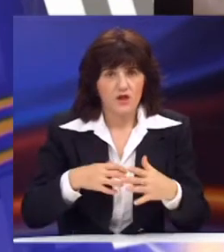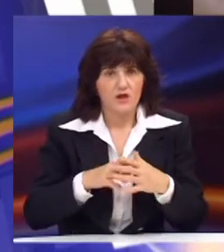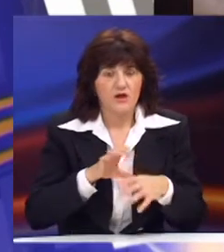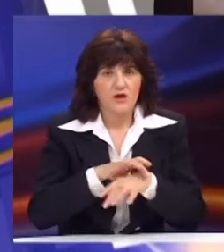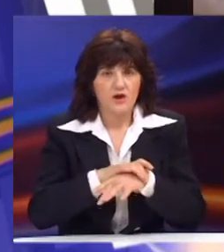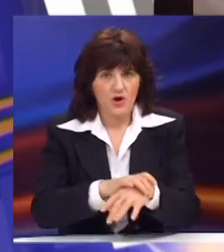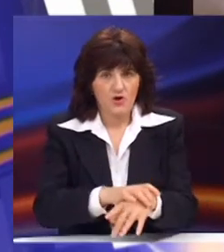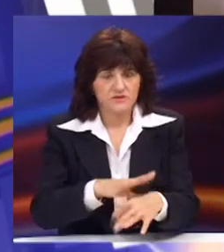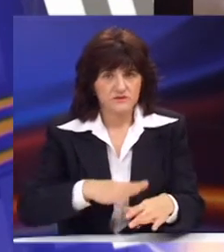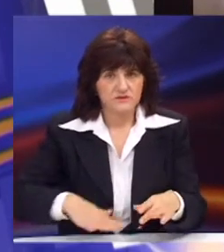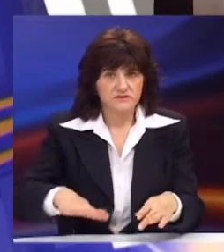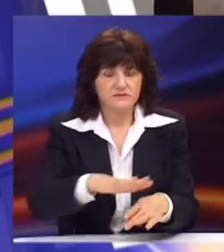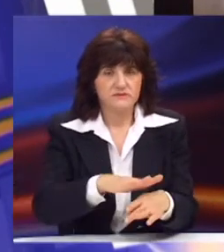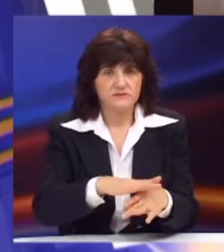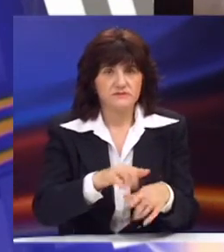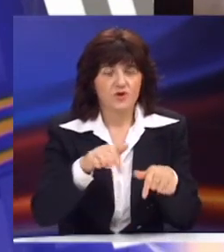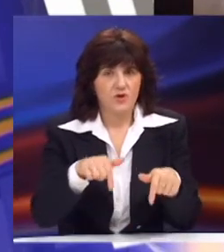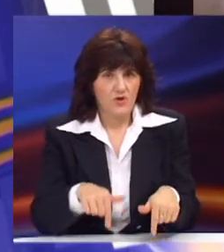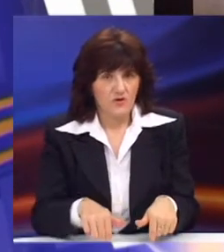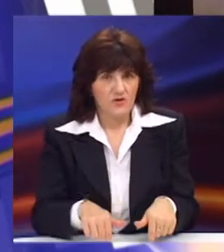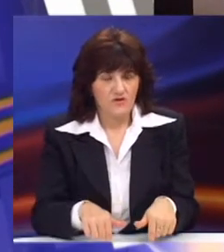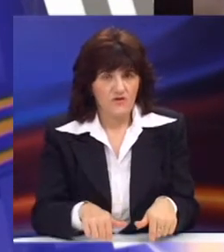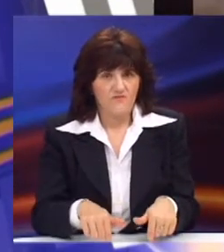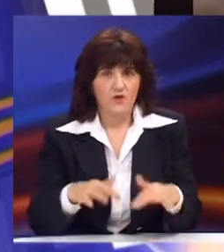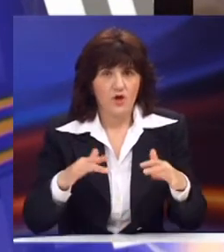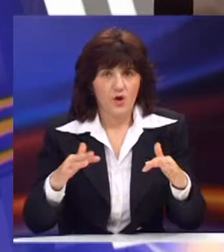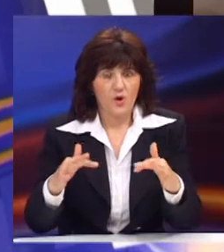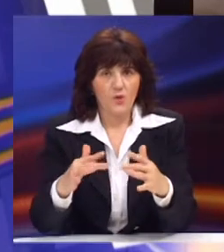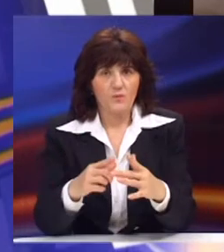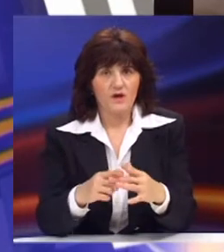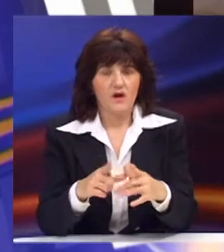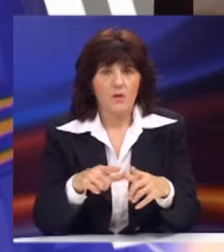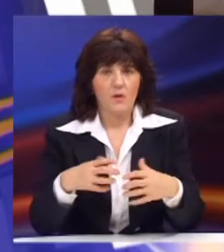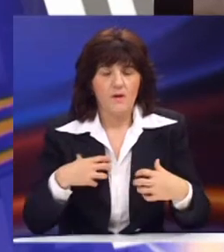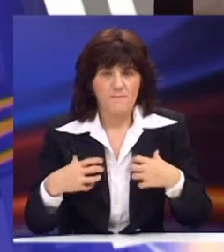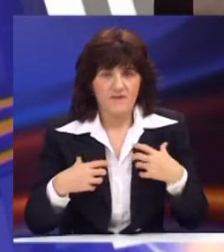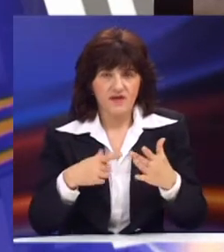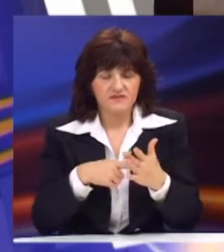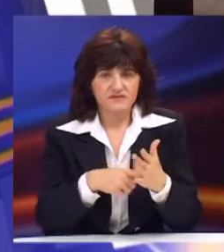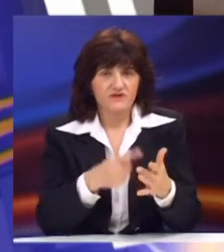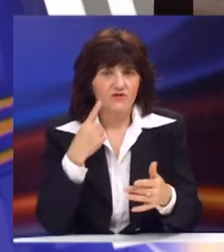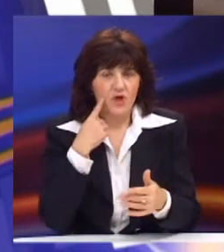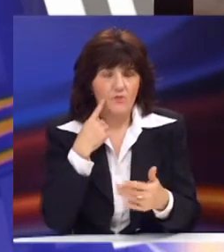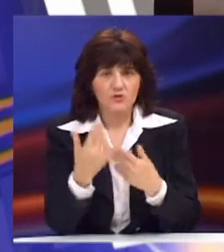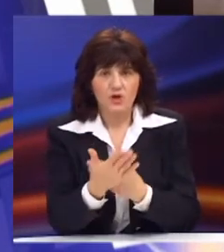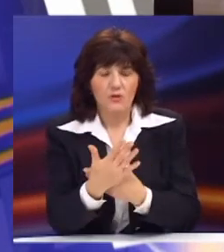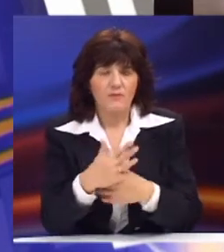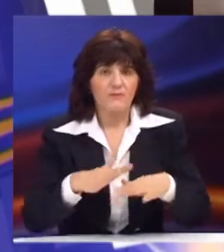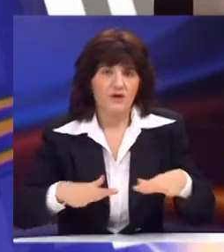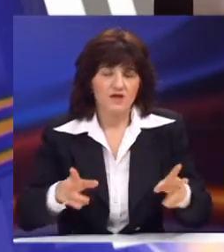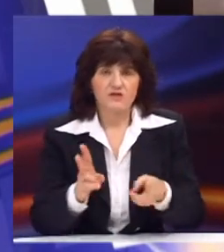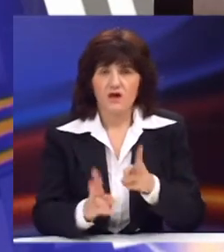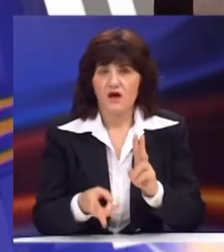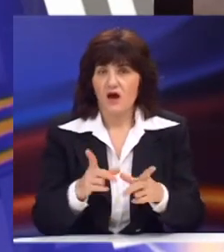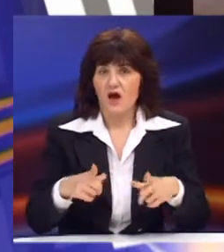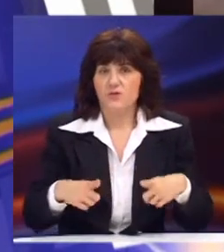od nas nosi, tako da, što se tiče toga, mislim, ovde smo se, jednostavno smo se okupili svi u ovoj predstavi i pokušali neke naše priče